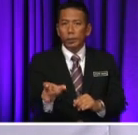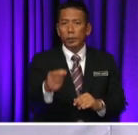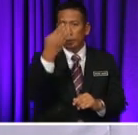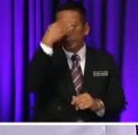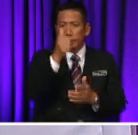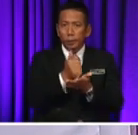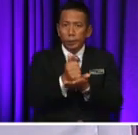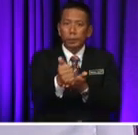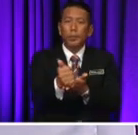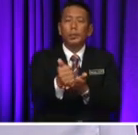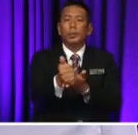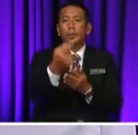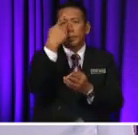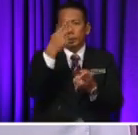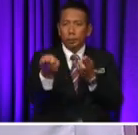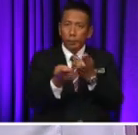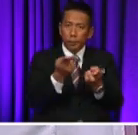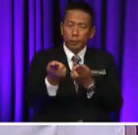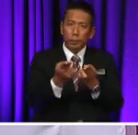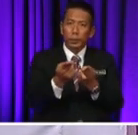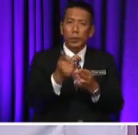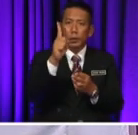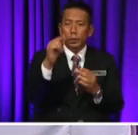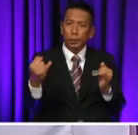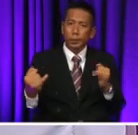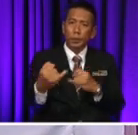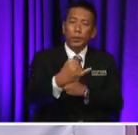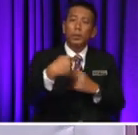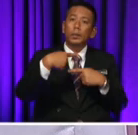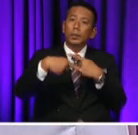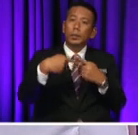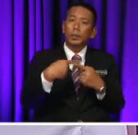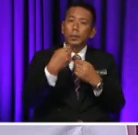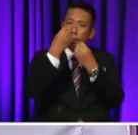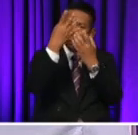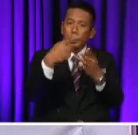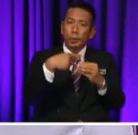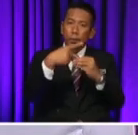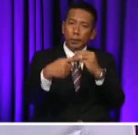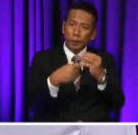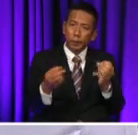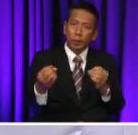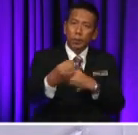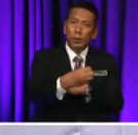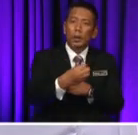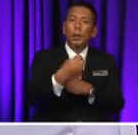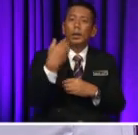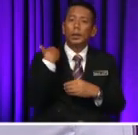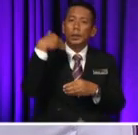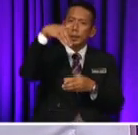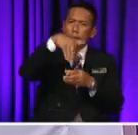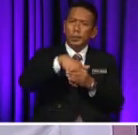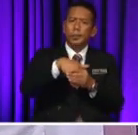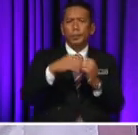mengurus sebuah organisasi jadi bila kita sebut organisasi-organisasi ini dia berada dalam mungkin di